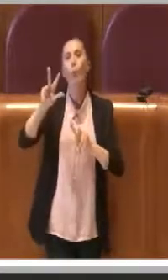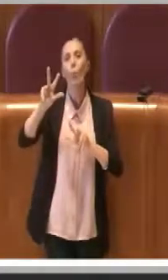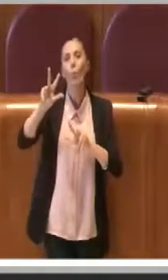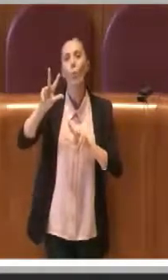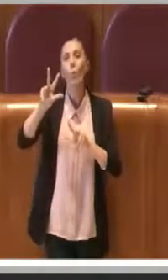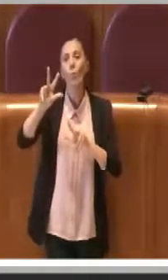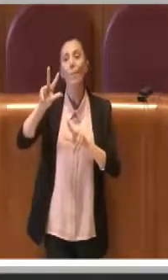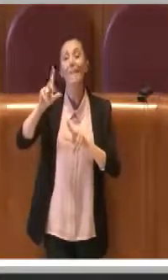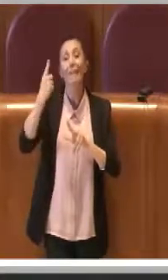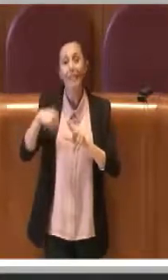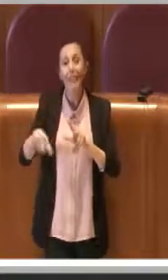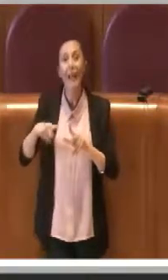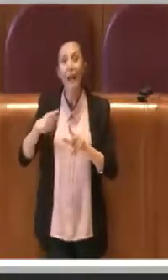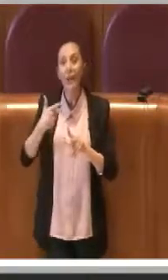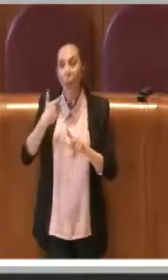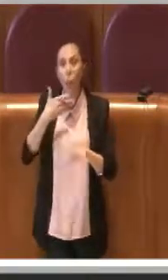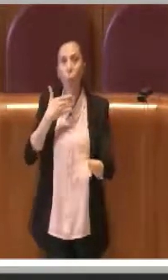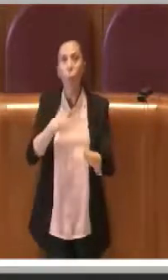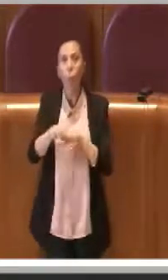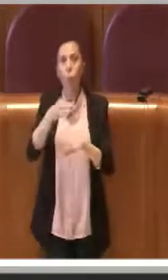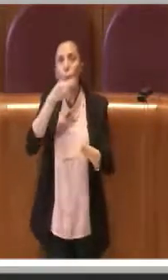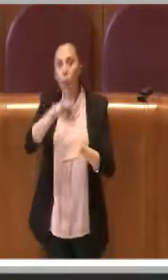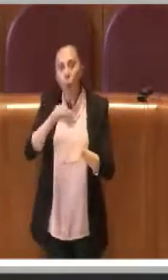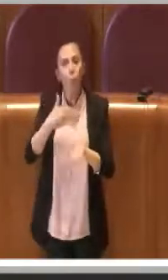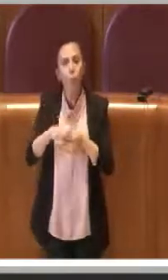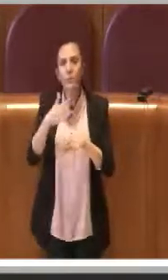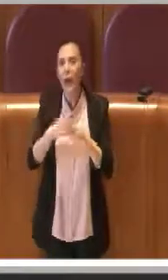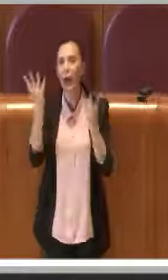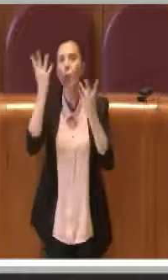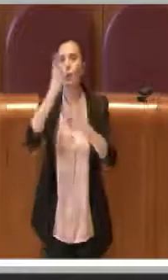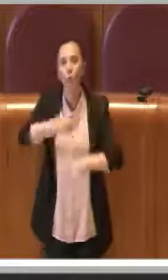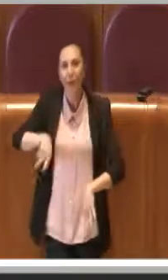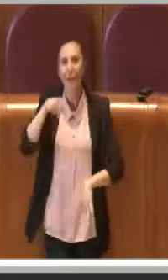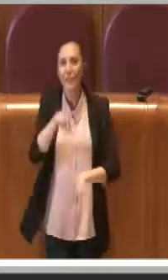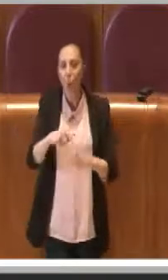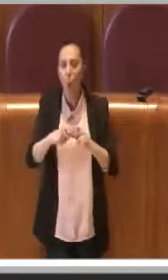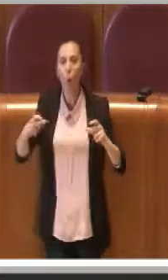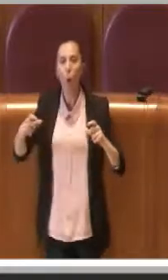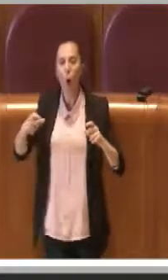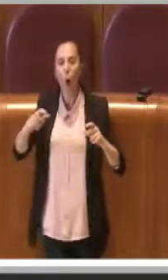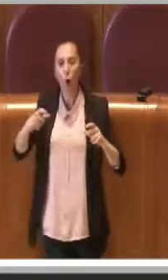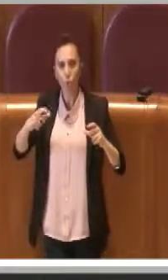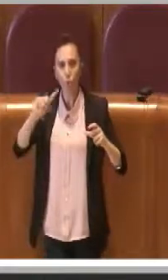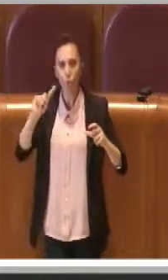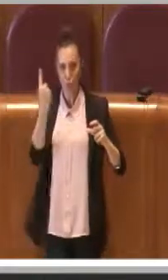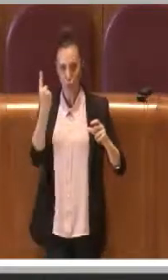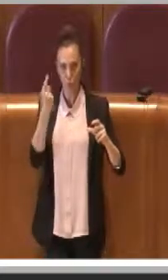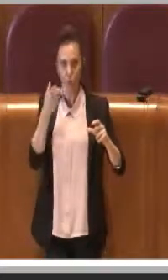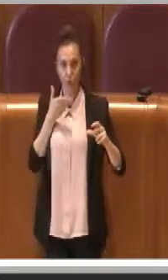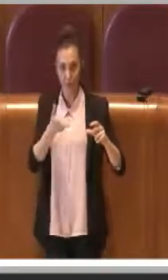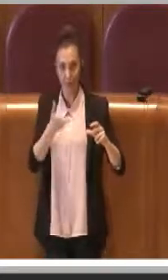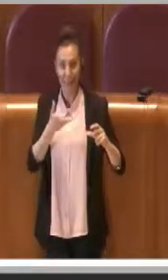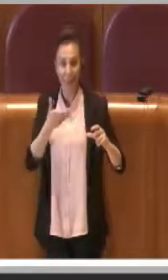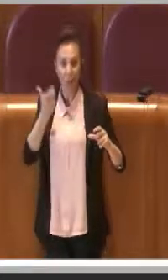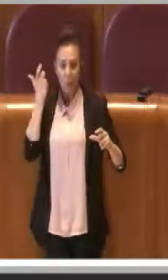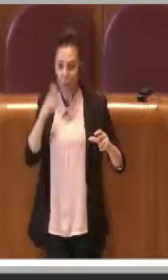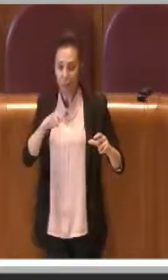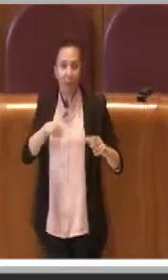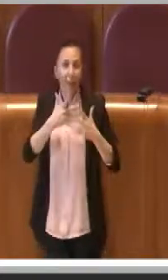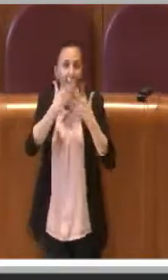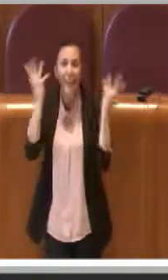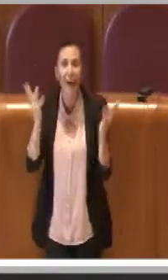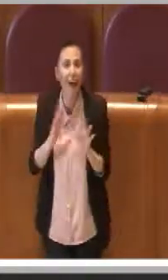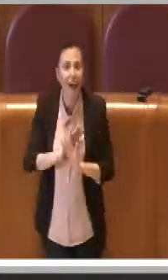super bonus 110, perché è proprio lì, cioè a me sembra molto chiara